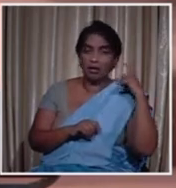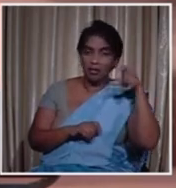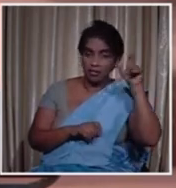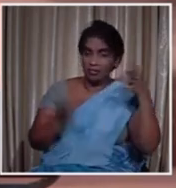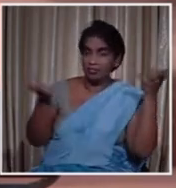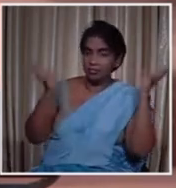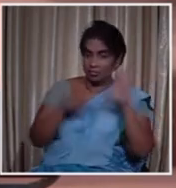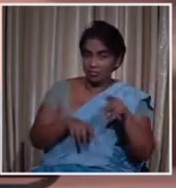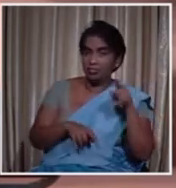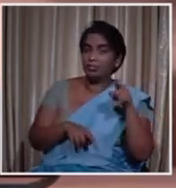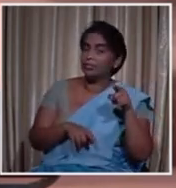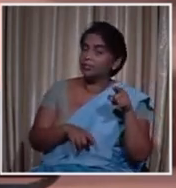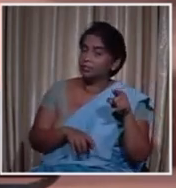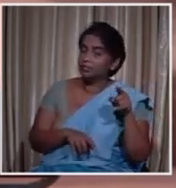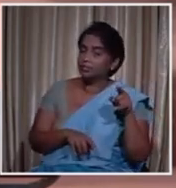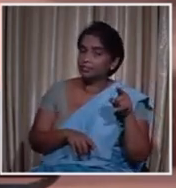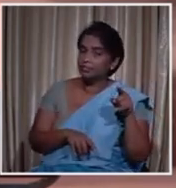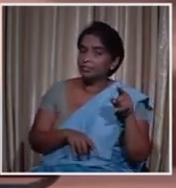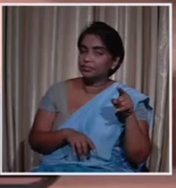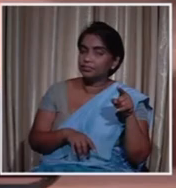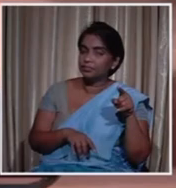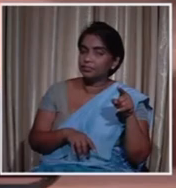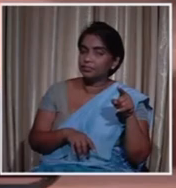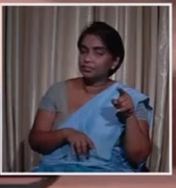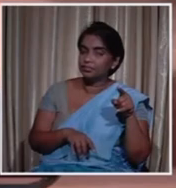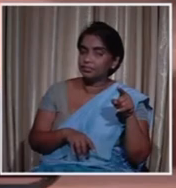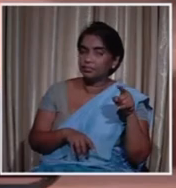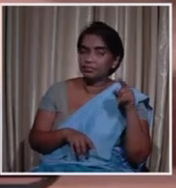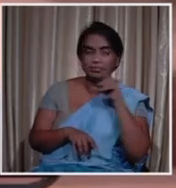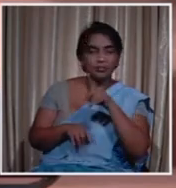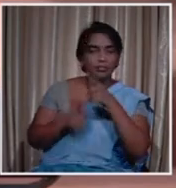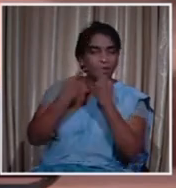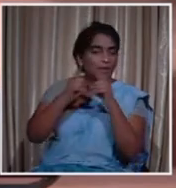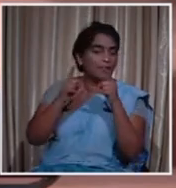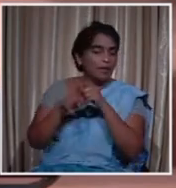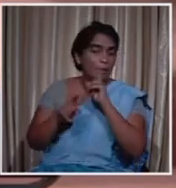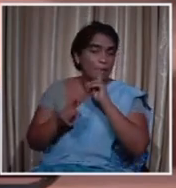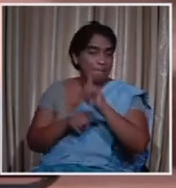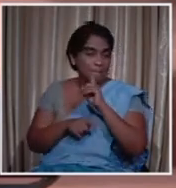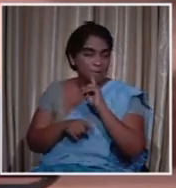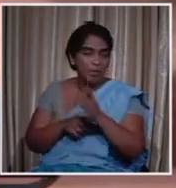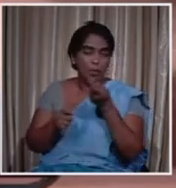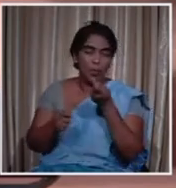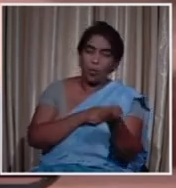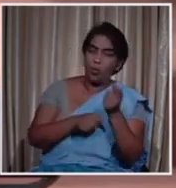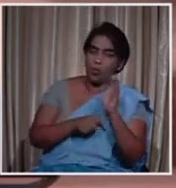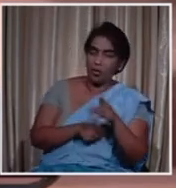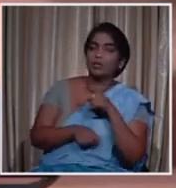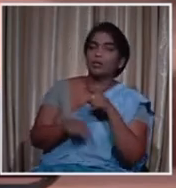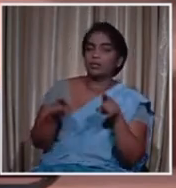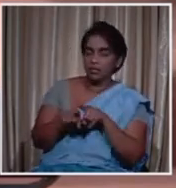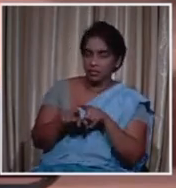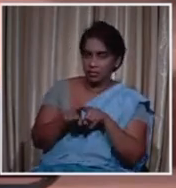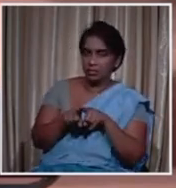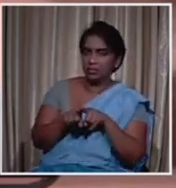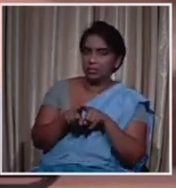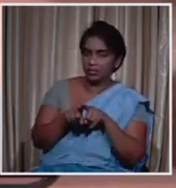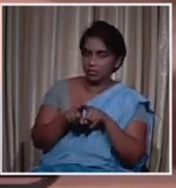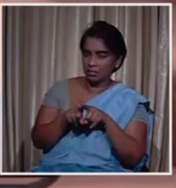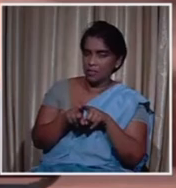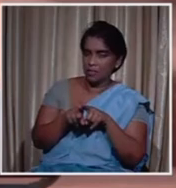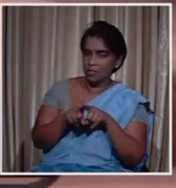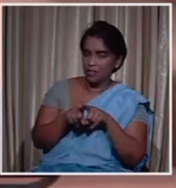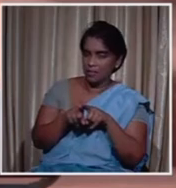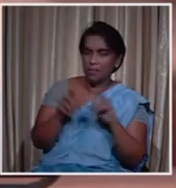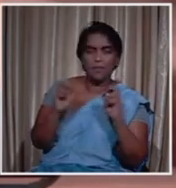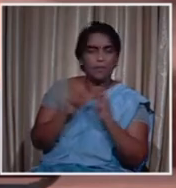தமது முகாமுக்கு இழுத்துச் சென்று பொல்லுகளாலும் ஆயுத முனைகளாலும் பலமாக தாக்கி இரத்த காயங்களை ஏற்படுத்தியிருந்தனர். இதனை